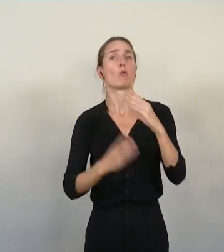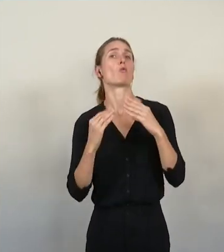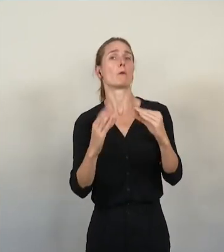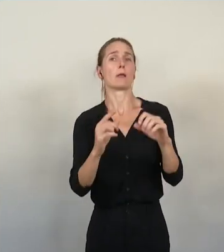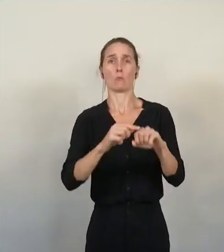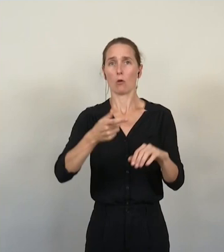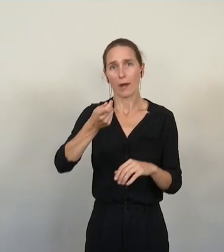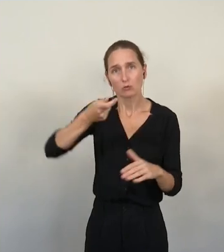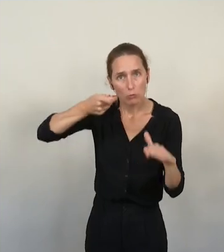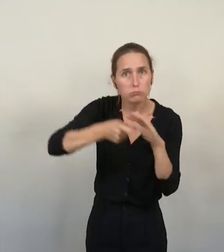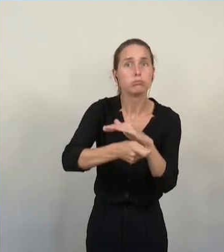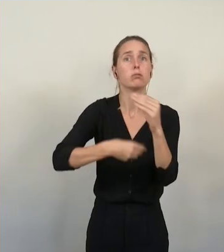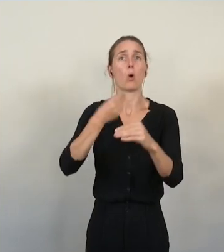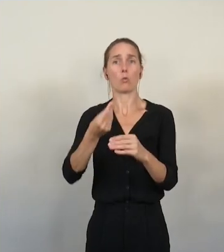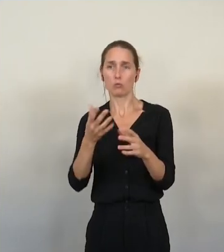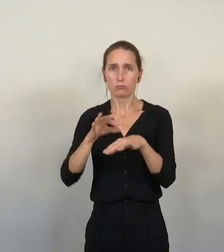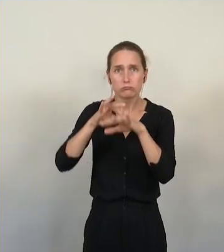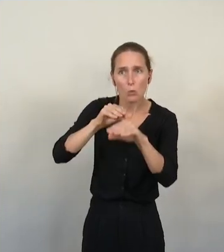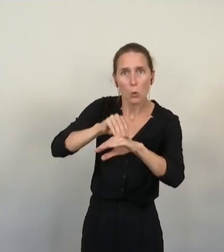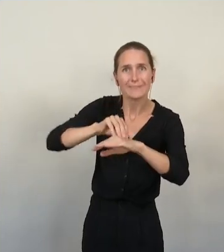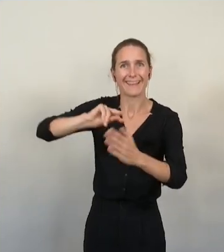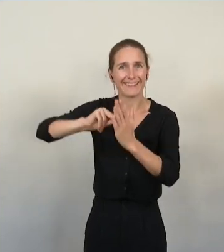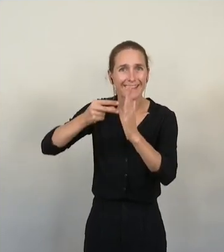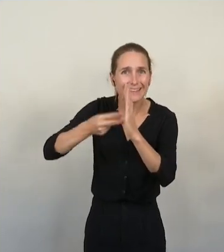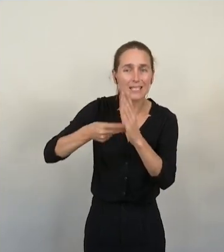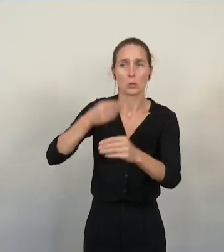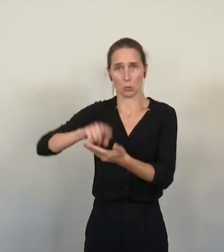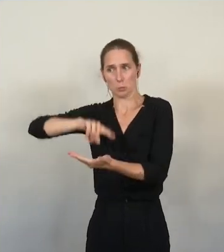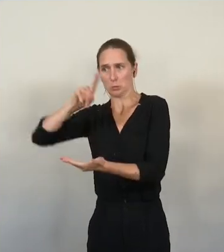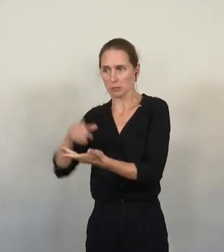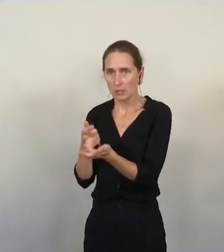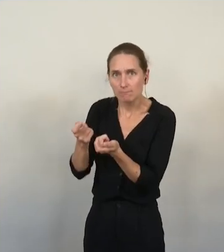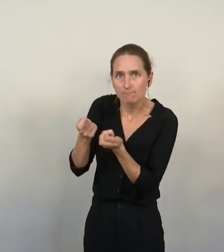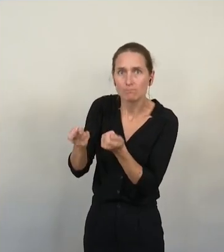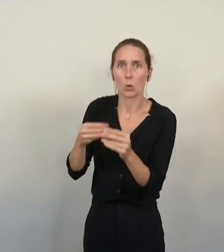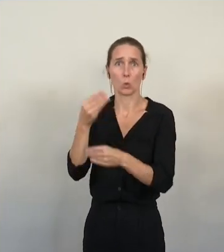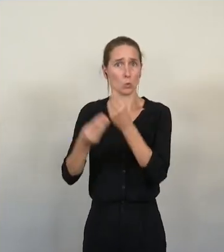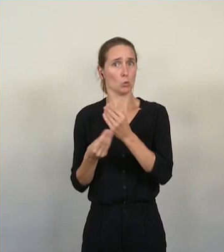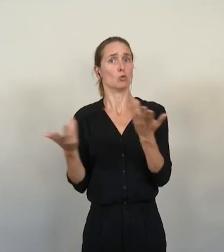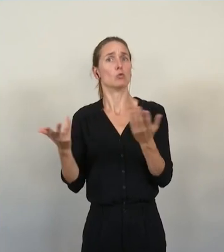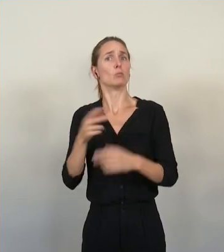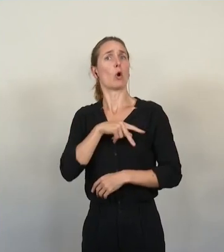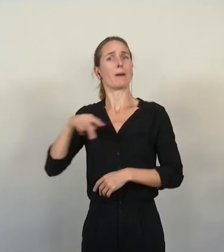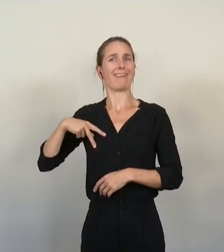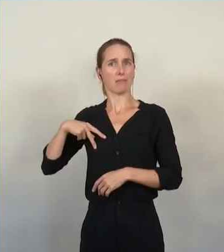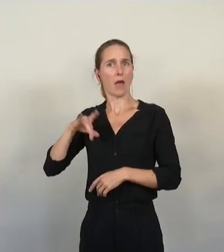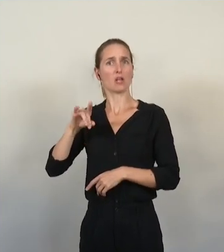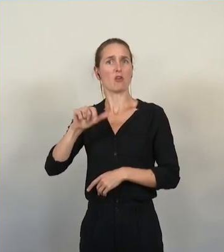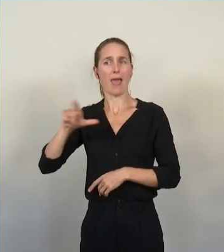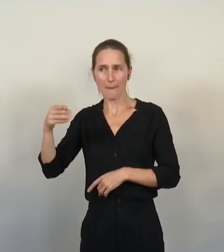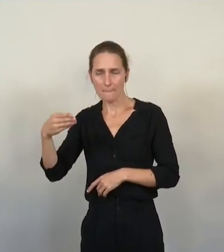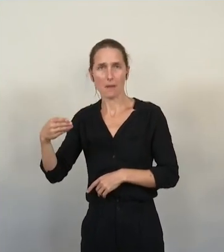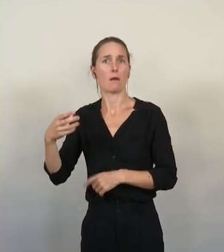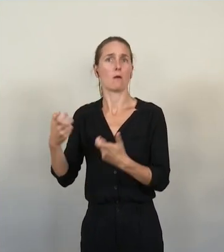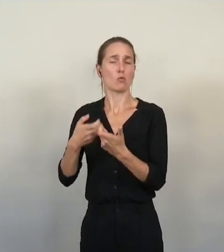un accompagnement socioechnique budgétaire ça peut être une médiation aussi avec les bailleurs qu'ils soi sociaux ou privés mais ça